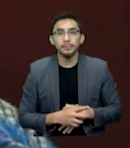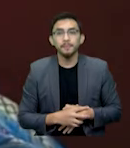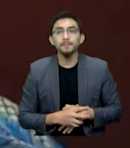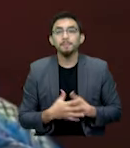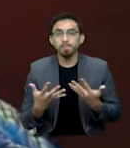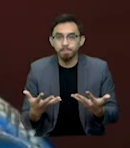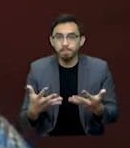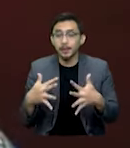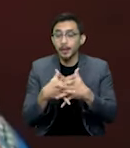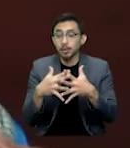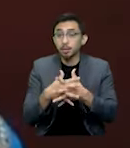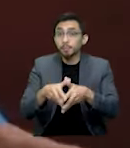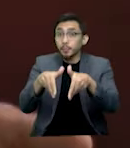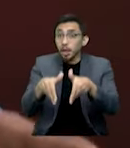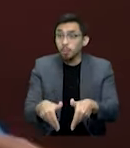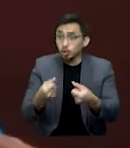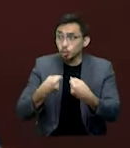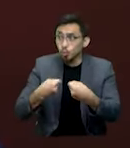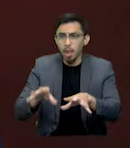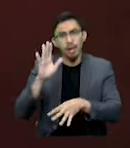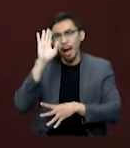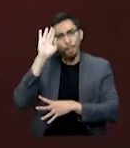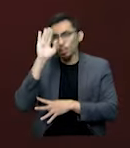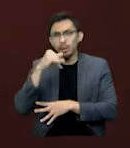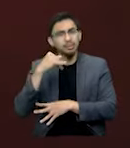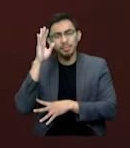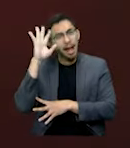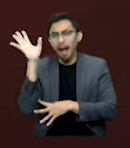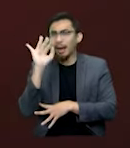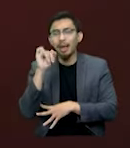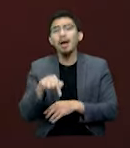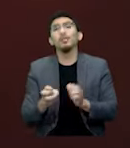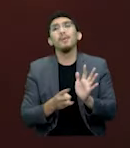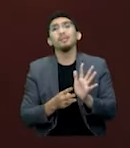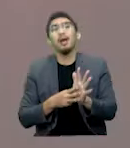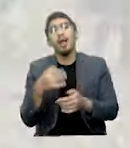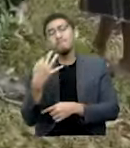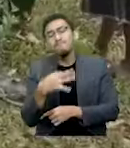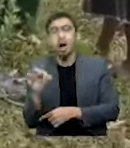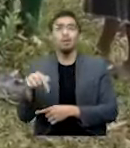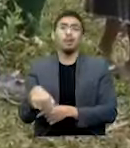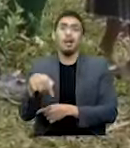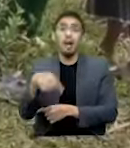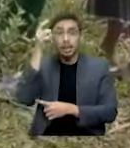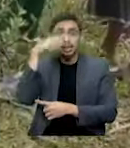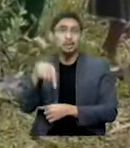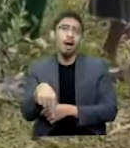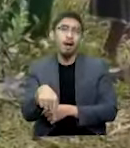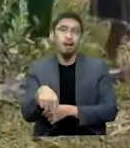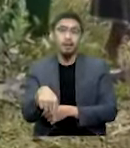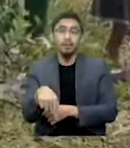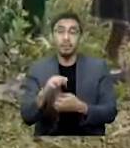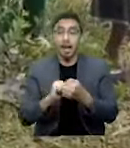gitu ya. Nah, ini permasalahan baru yang ada di Desa Tugusari. Kasus ini masih